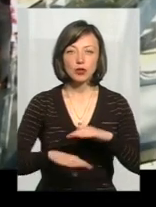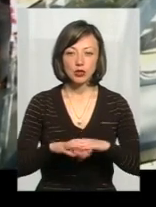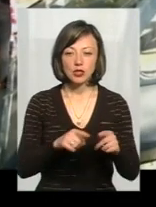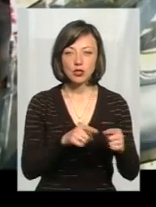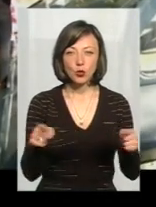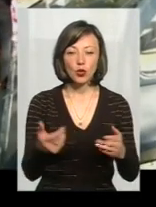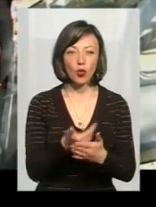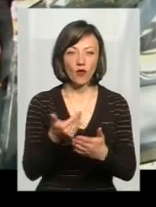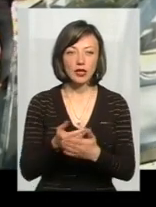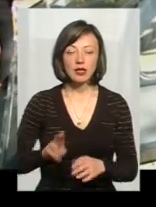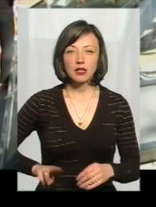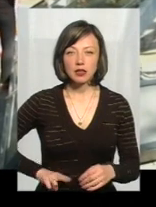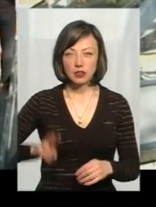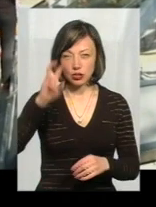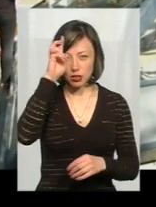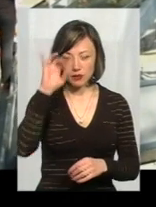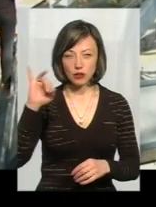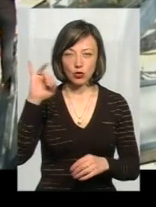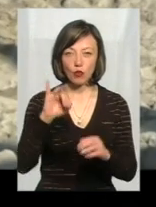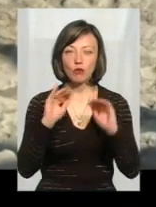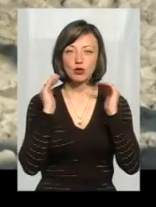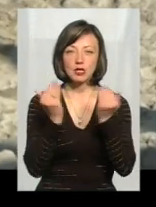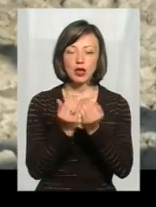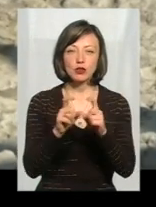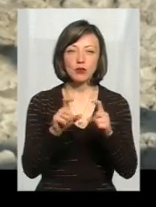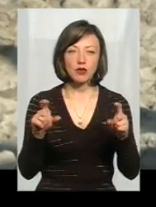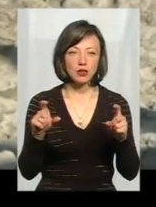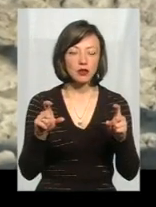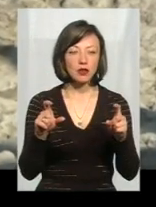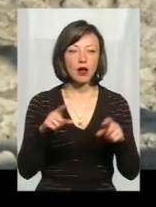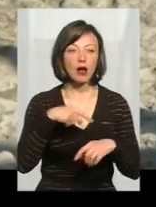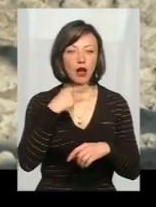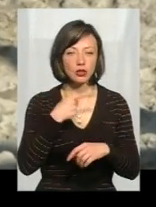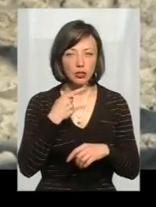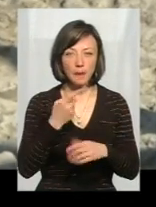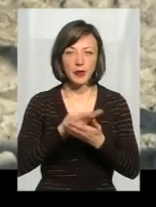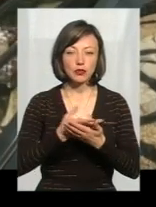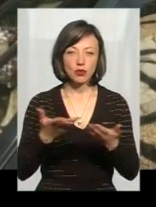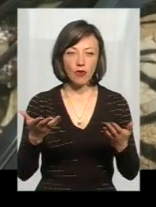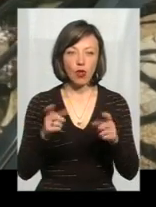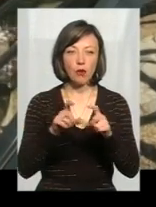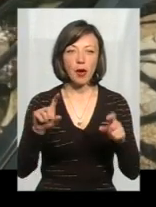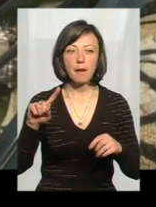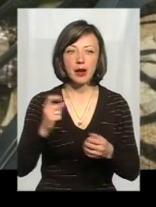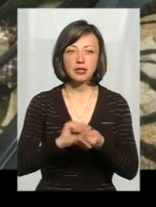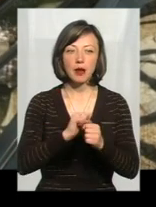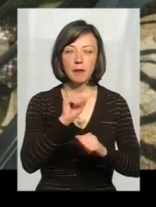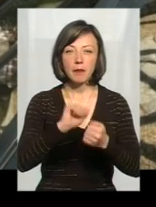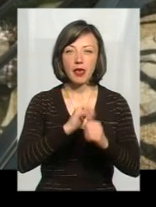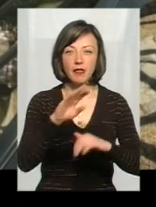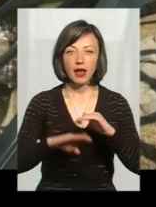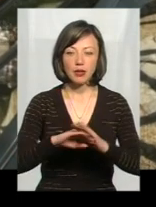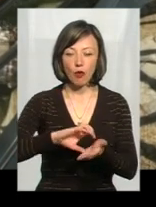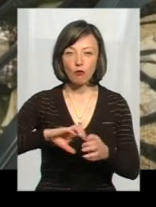сезоні новинки. Директор Державного історичного музею-заповідника Олександр Заремба каже, презентували об'єкт «Перша кам'янецька бруківка».